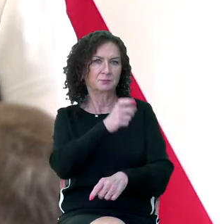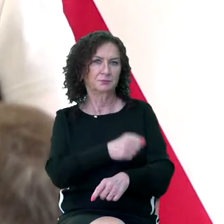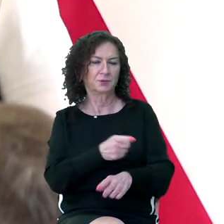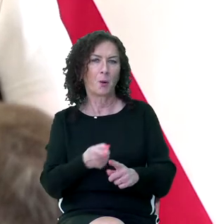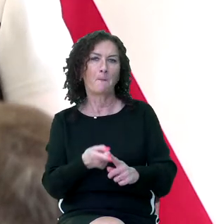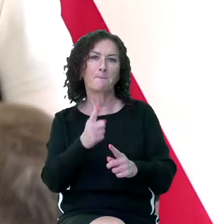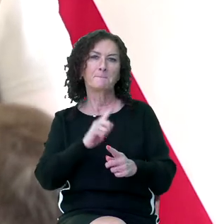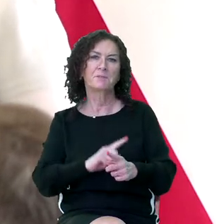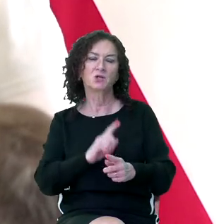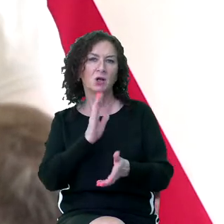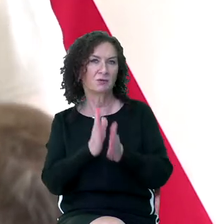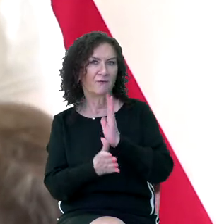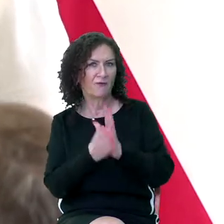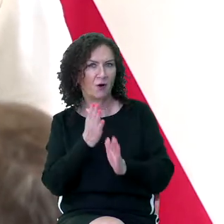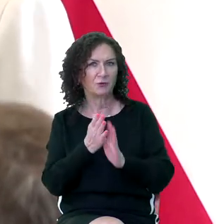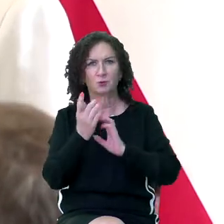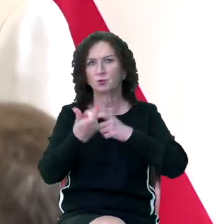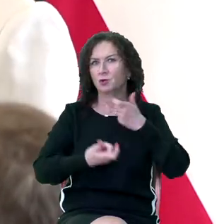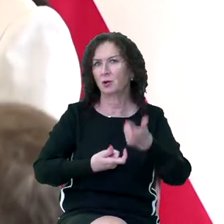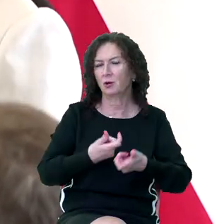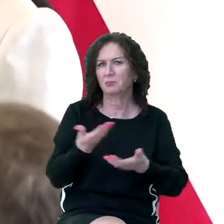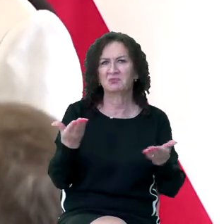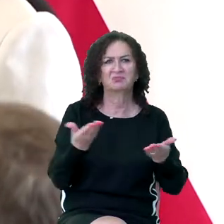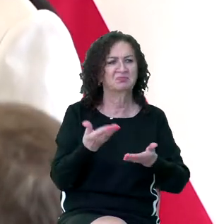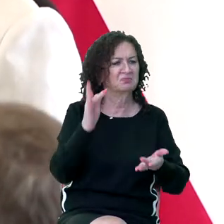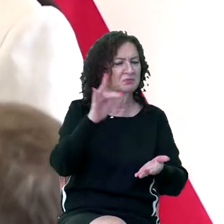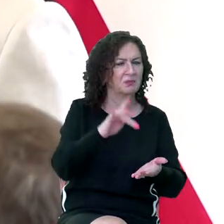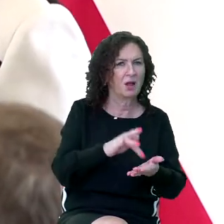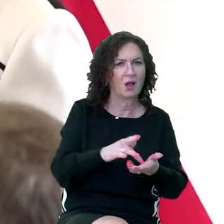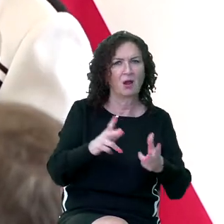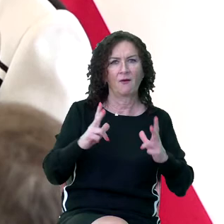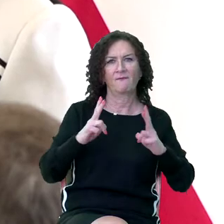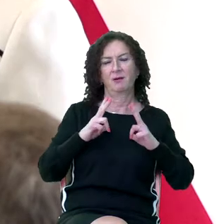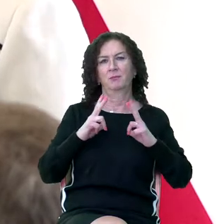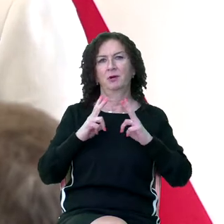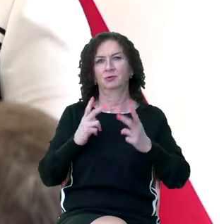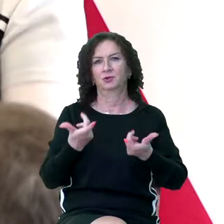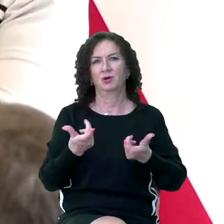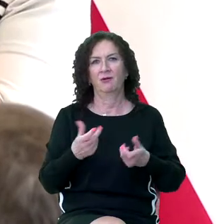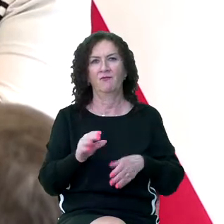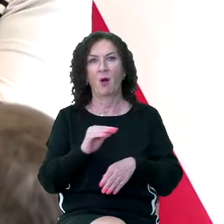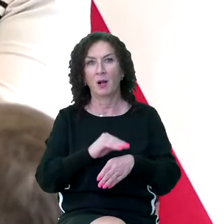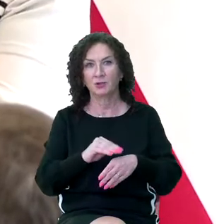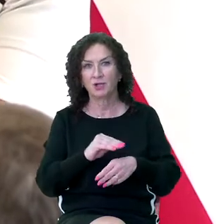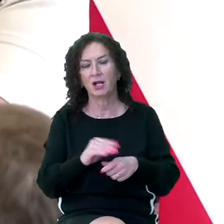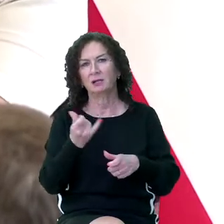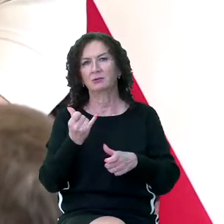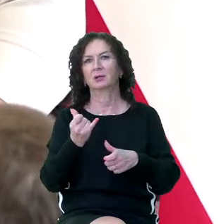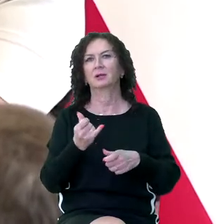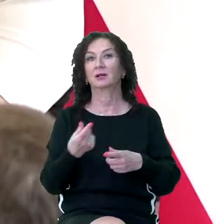na wypoczynek, na kurację, jakie, proszę państwa, były wtedy dodatki, proszę zobaczyć.